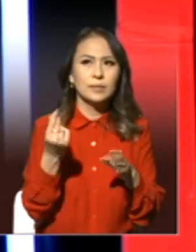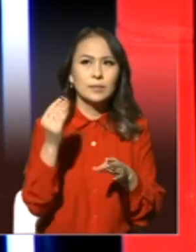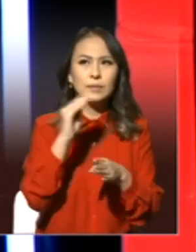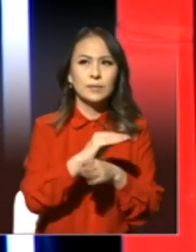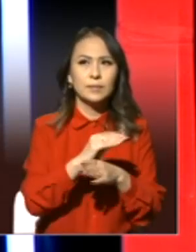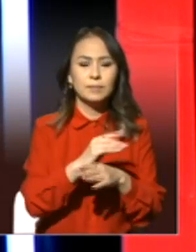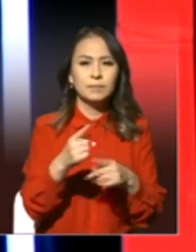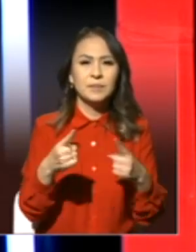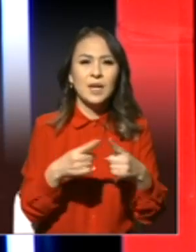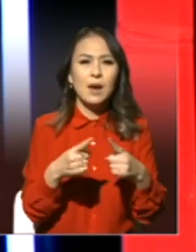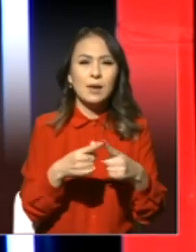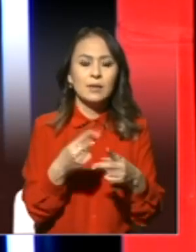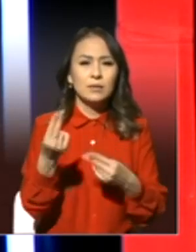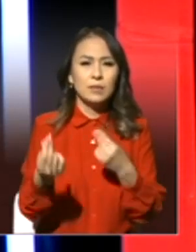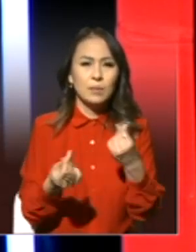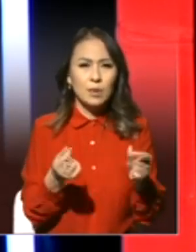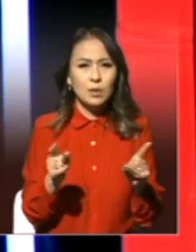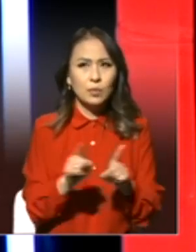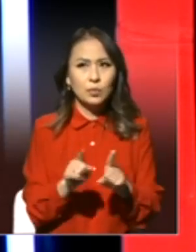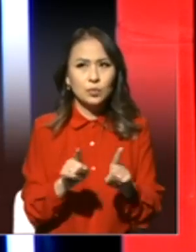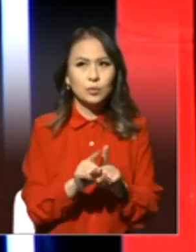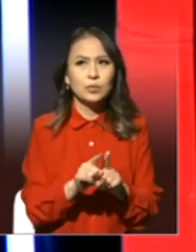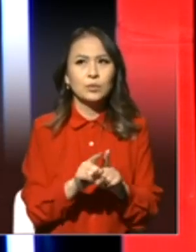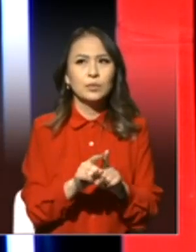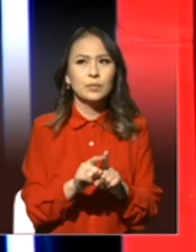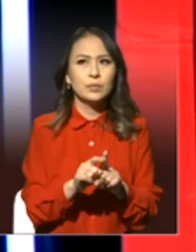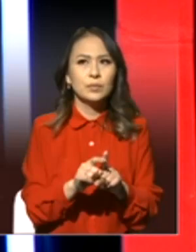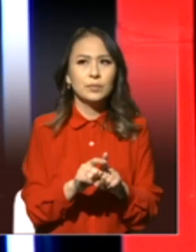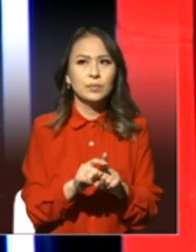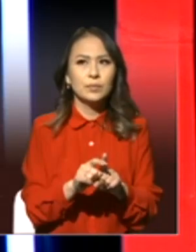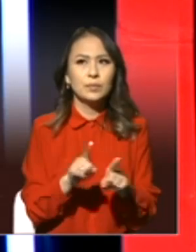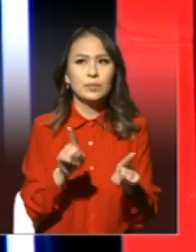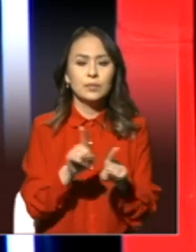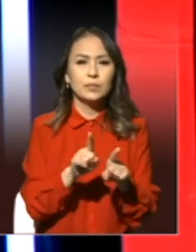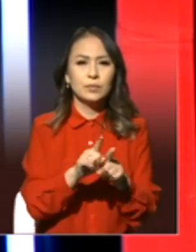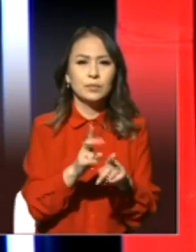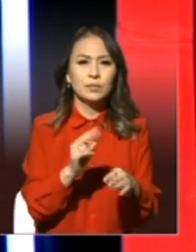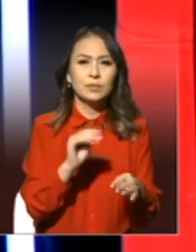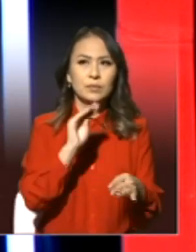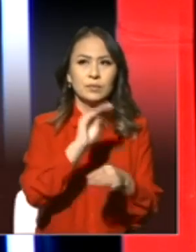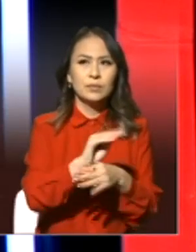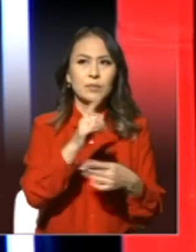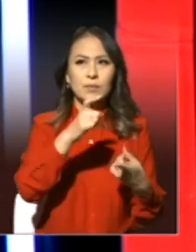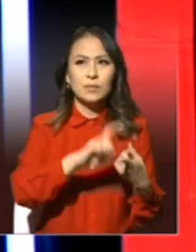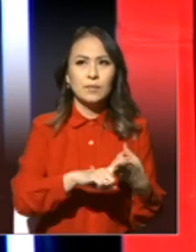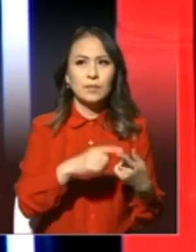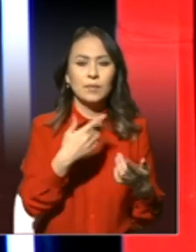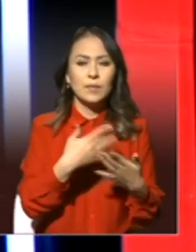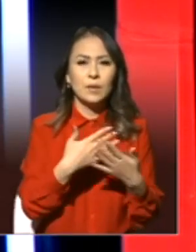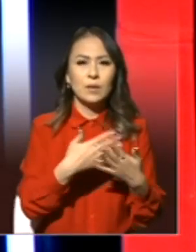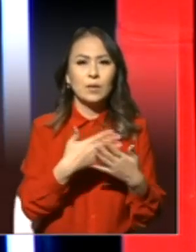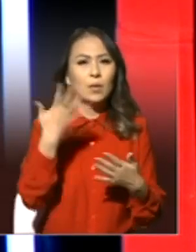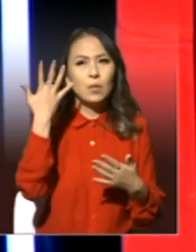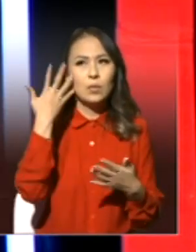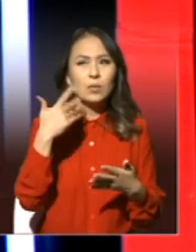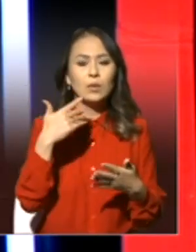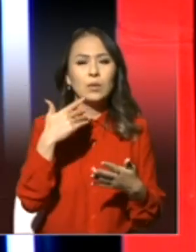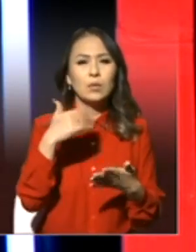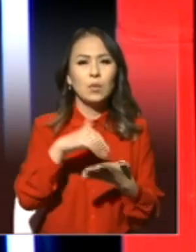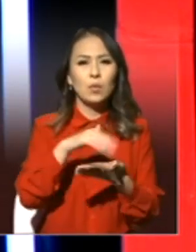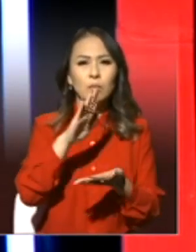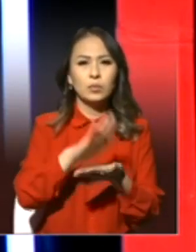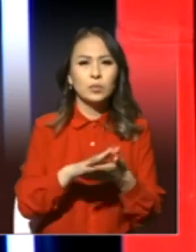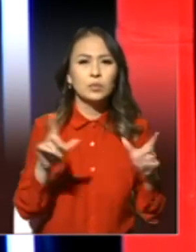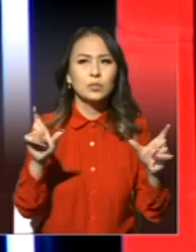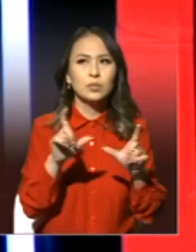орынның жалдауғын. Бұл да үлкен белгілі бір деңгейде емес, үлкен деңгейде әсер етеді ғой бағаның қымбаттауына. Әсіресе жаппай сатылатын жерлерде азық түлікті қала халқы